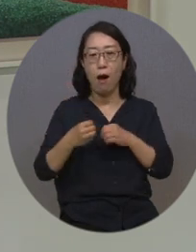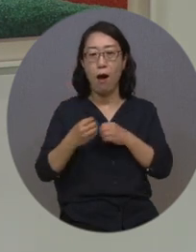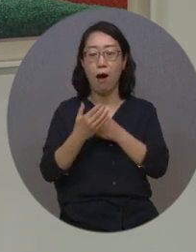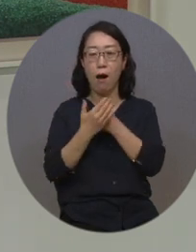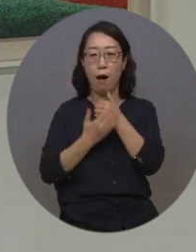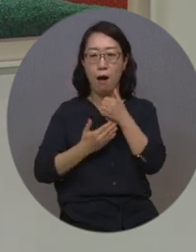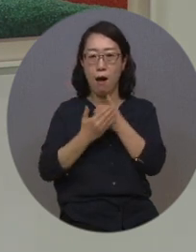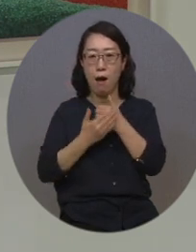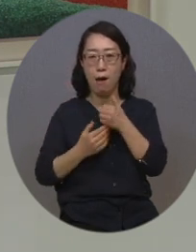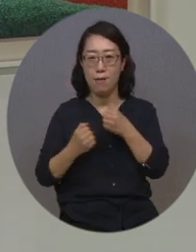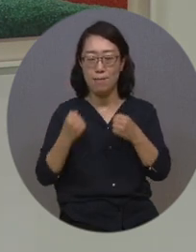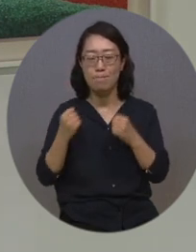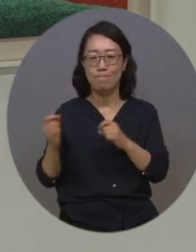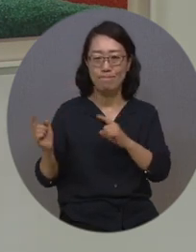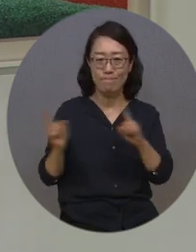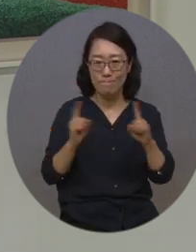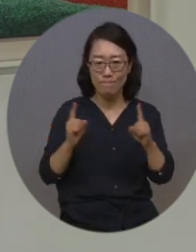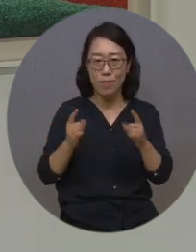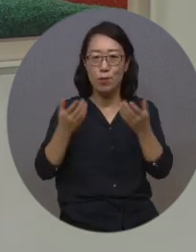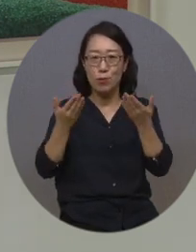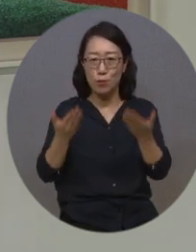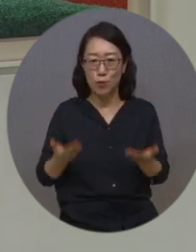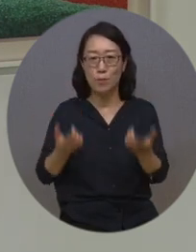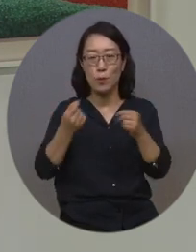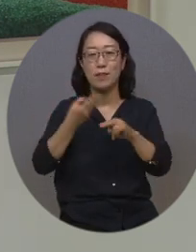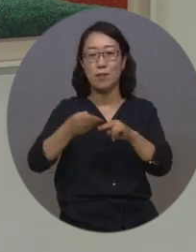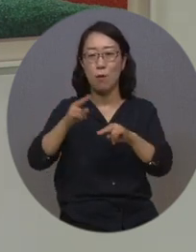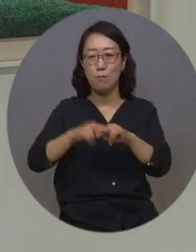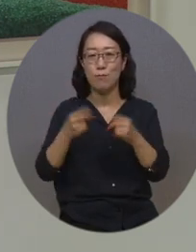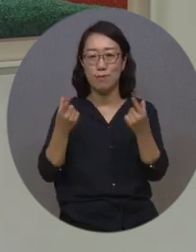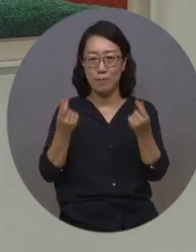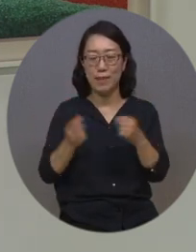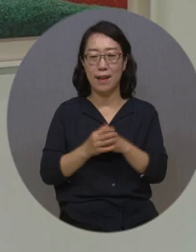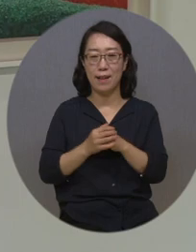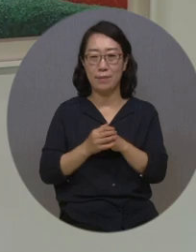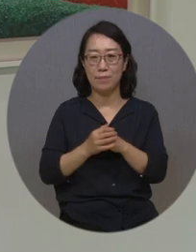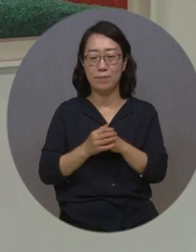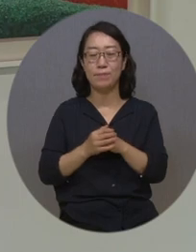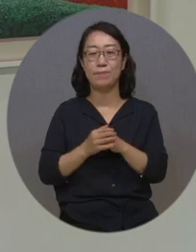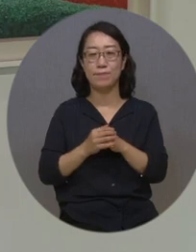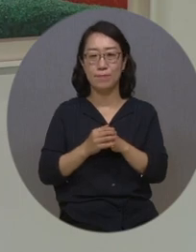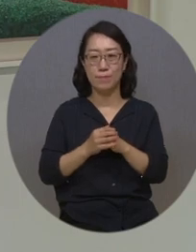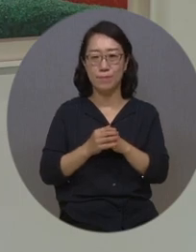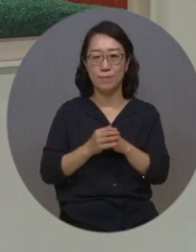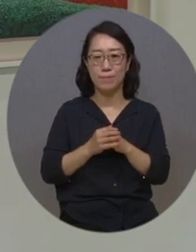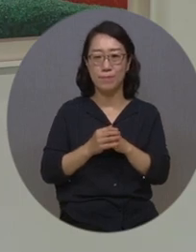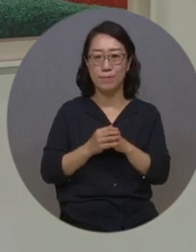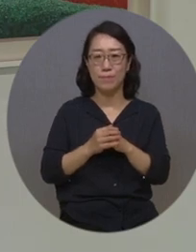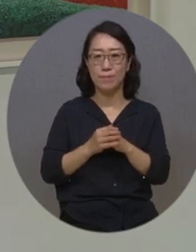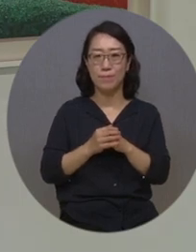위로하고 활기를 찾게 해주는 휴식 같은 선물이 되고 있습니다. 복지TV 뉴스 이소영입니다.